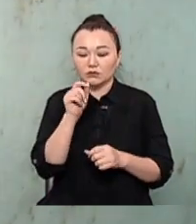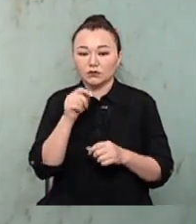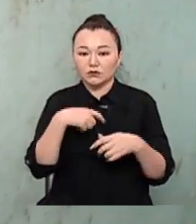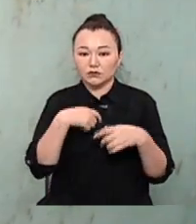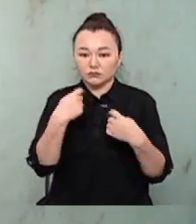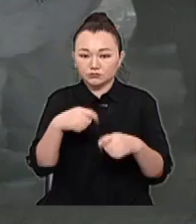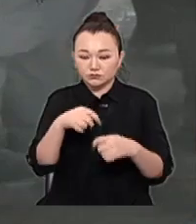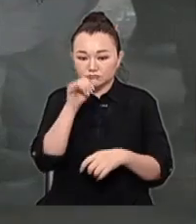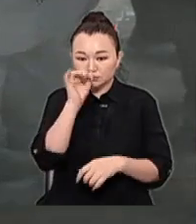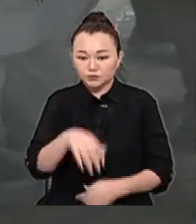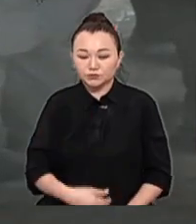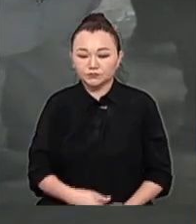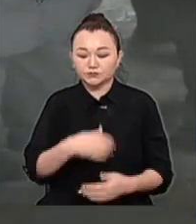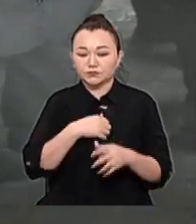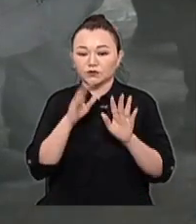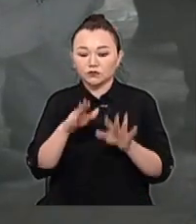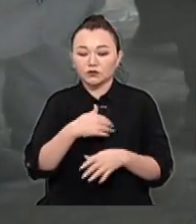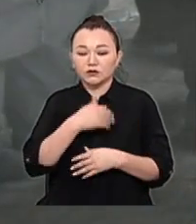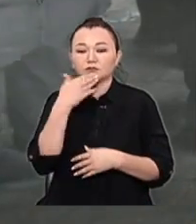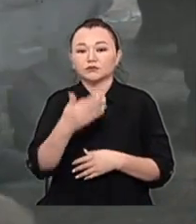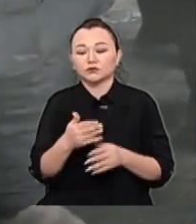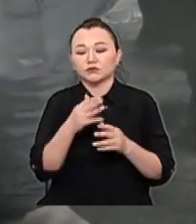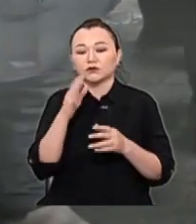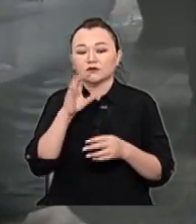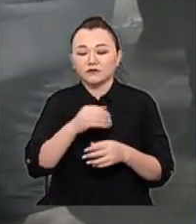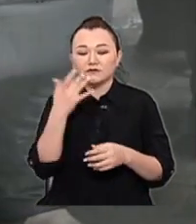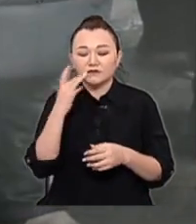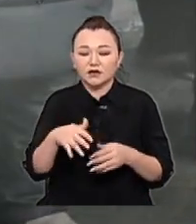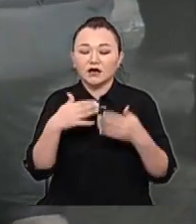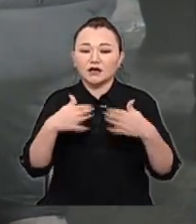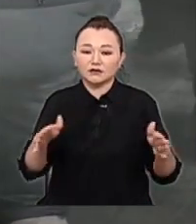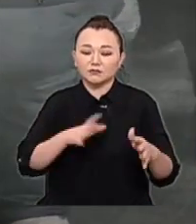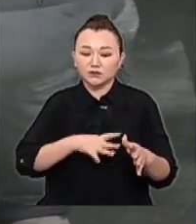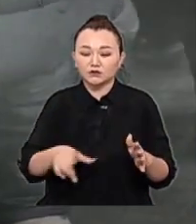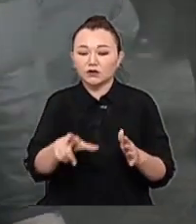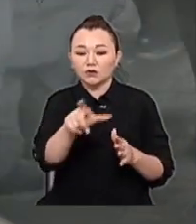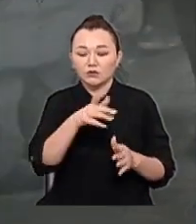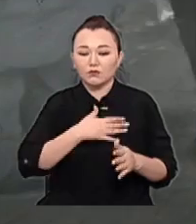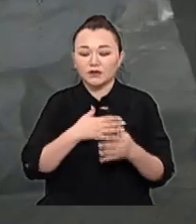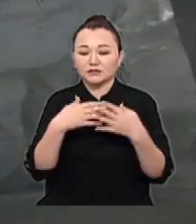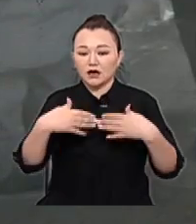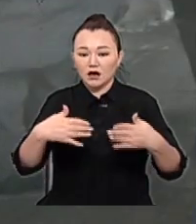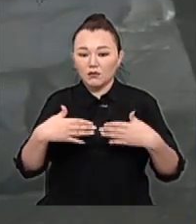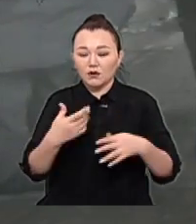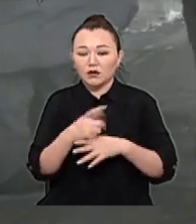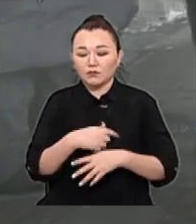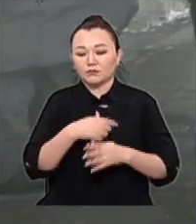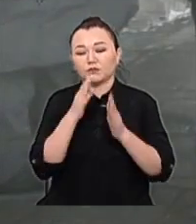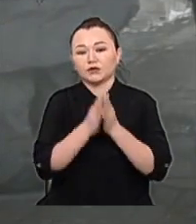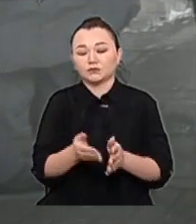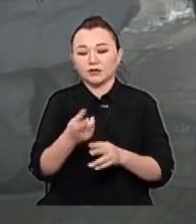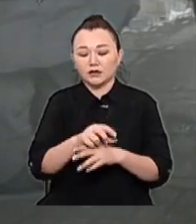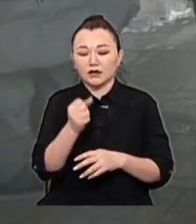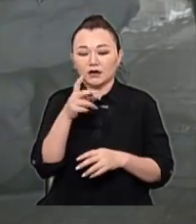жүрмей қалды дейді. Біздің тек қана сұрайтынымыз, өмір бойы мына ашылып тұрған жол болатын біздің қақпамыз. Енді біздің сұрайтынымыз мына